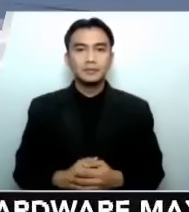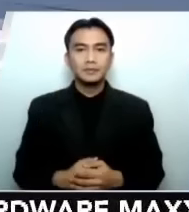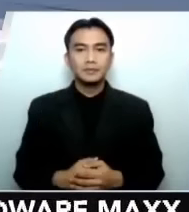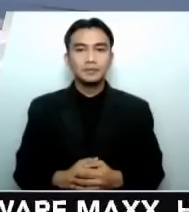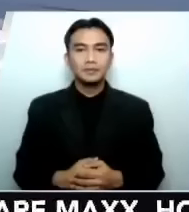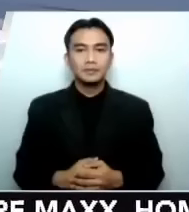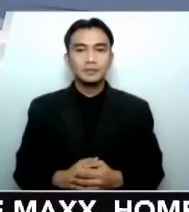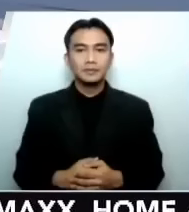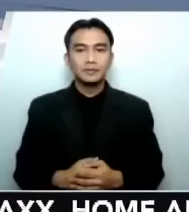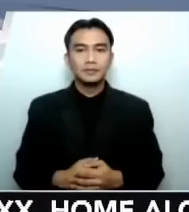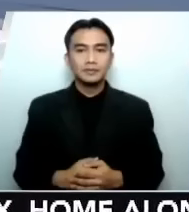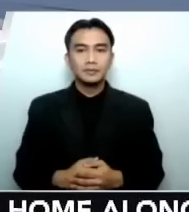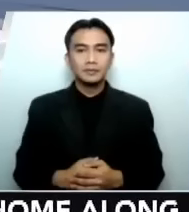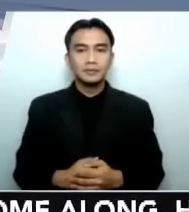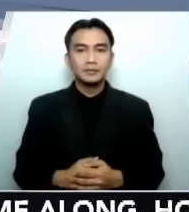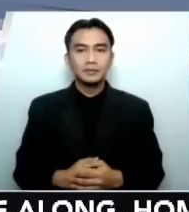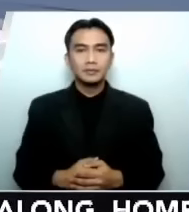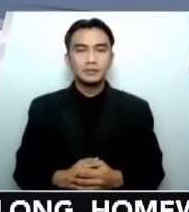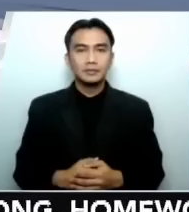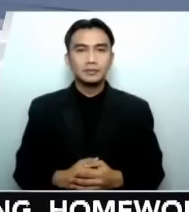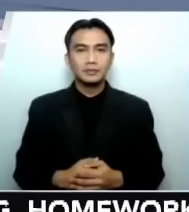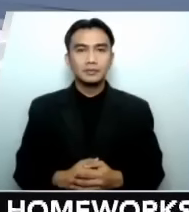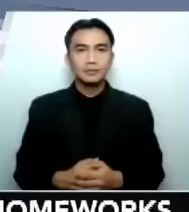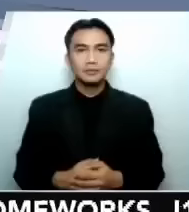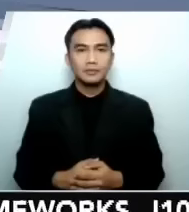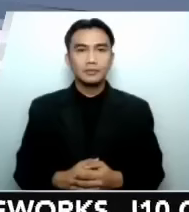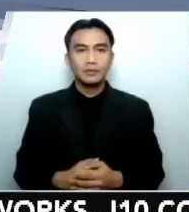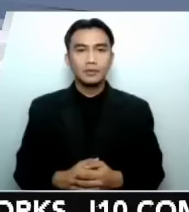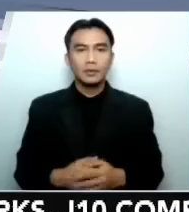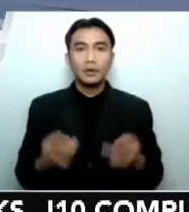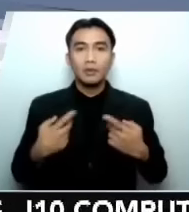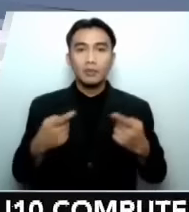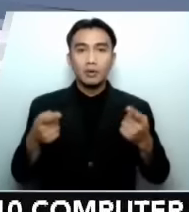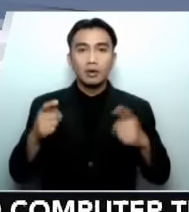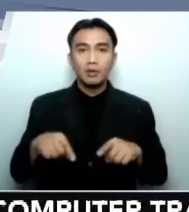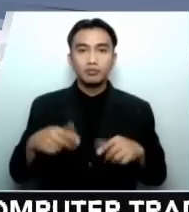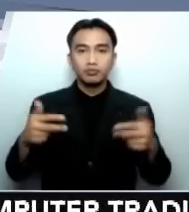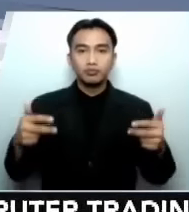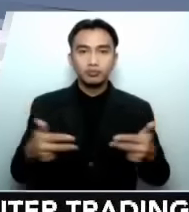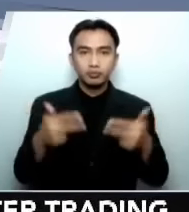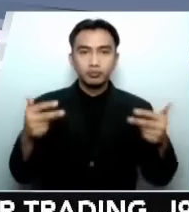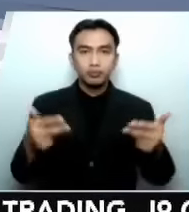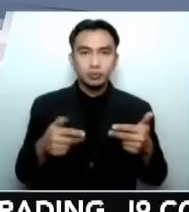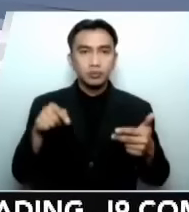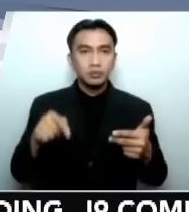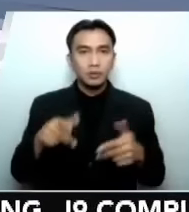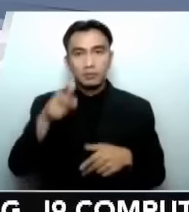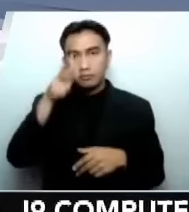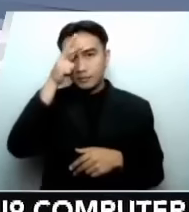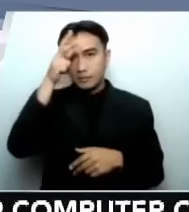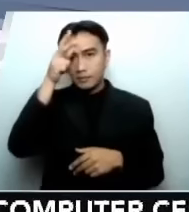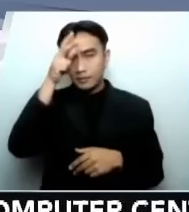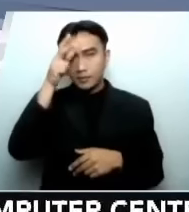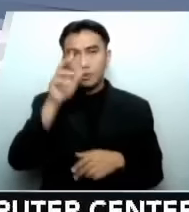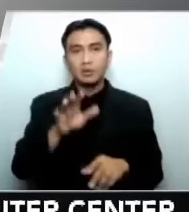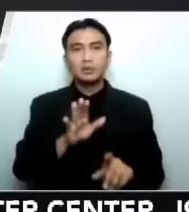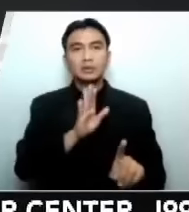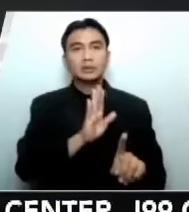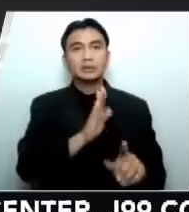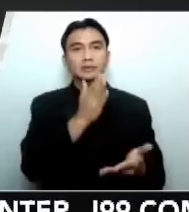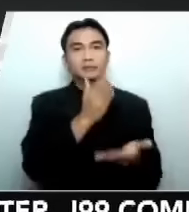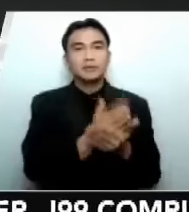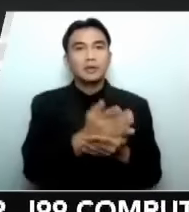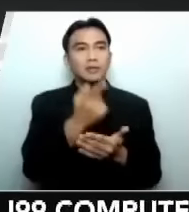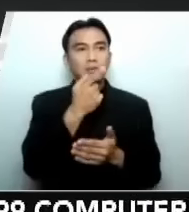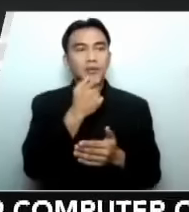Halos 400 panabong na manok galing Amerika ang hinarang sa NAIA dahil sa kakulangan umano ng dokumento.